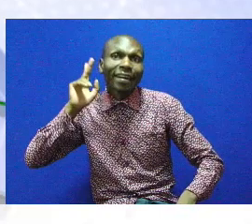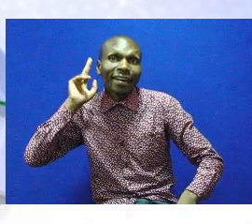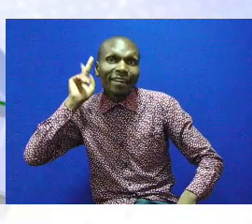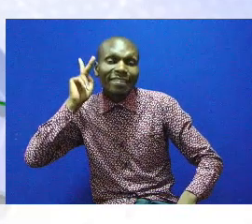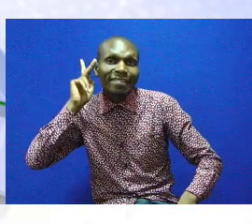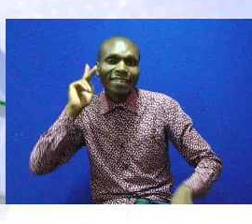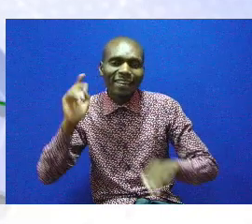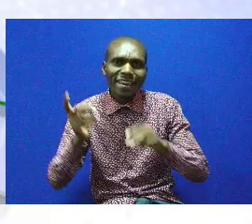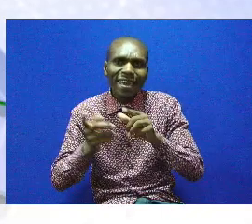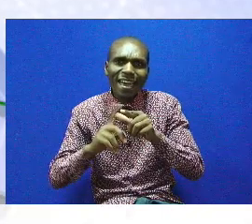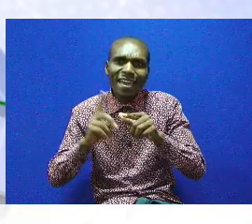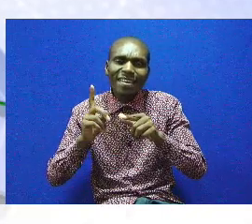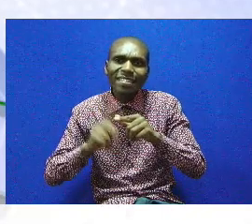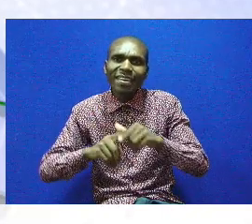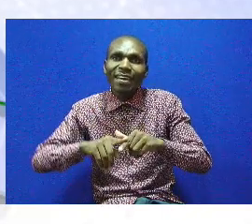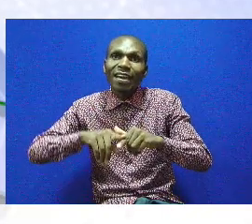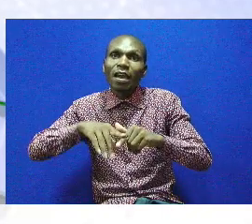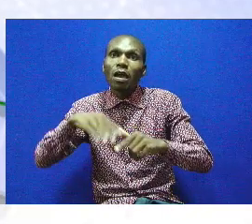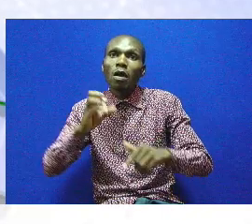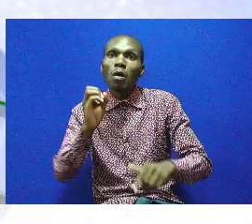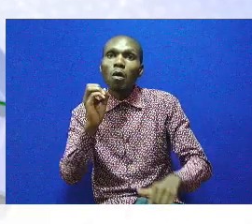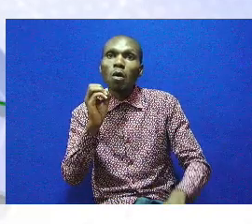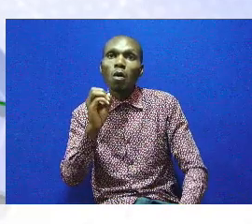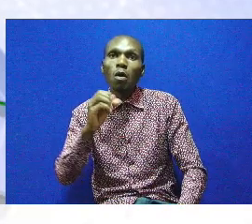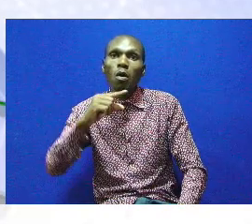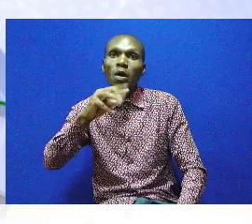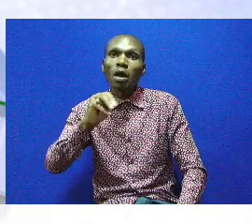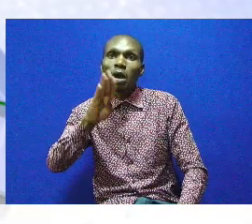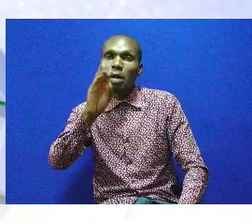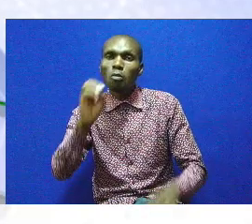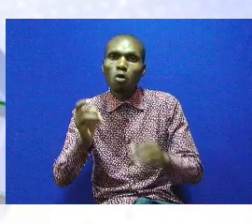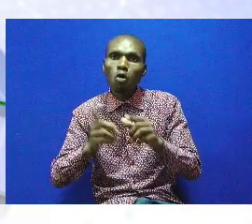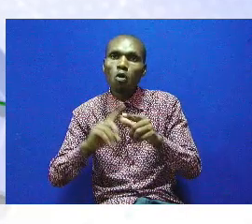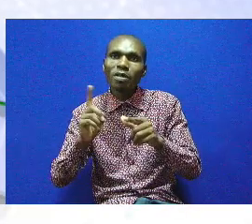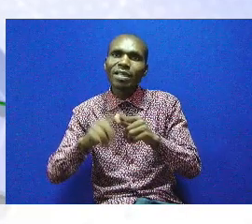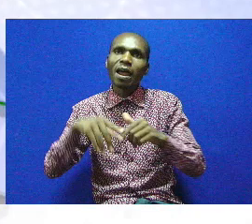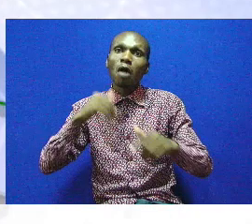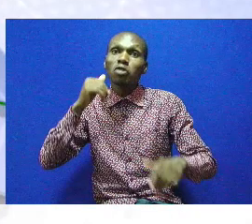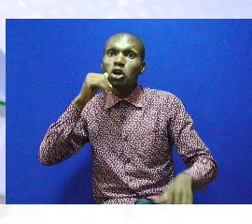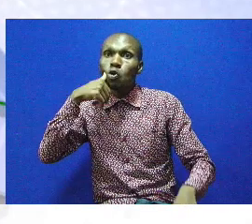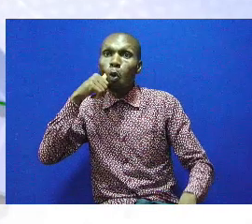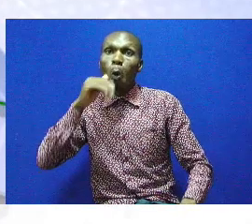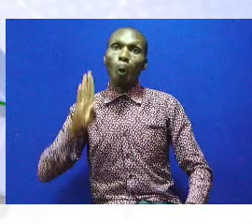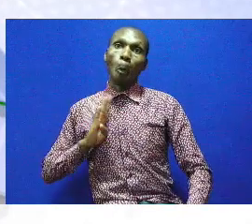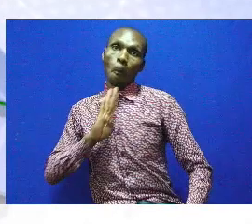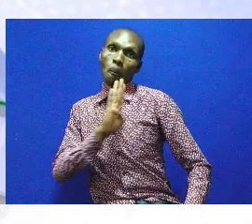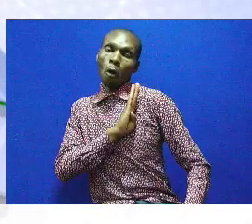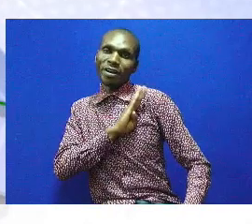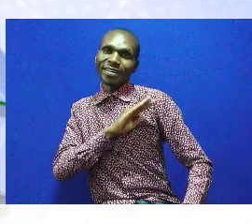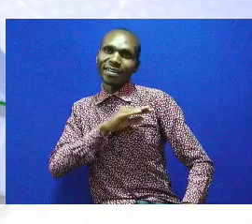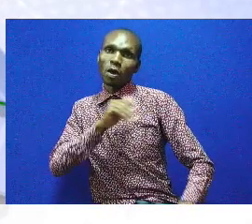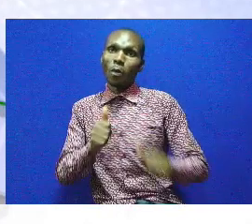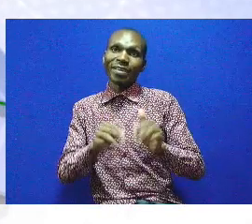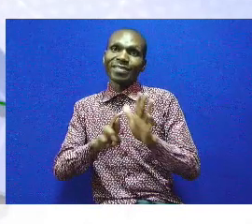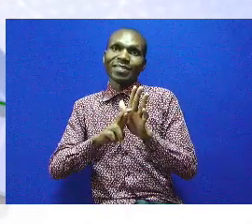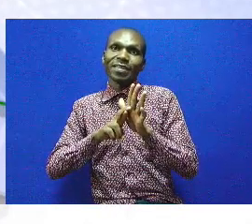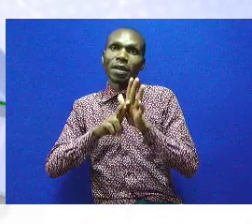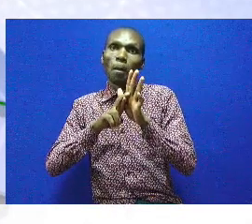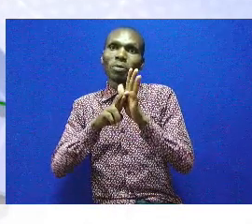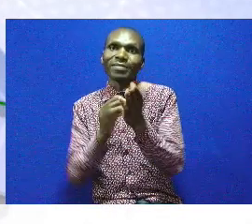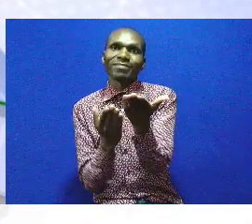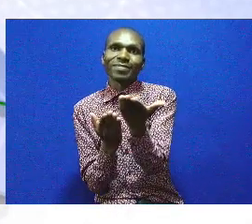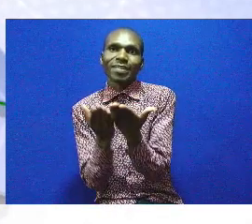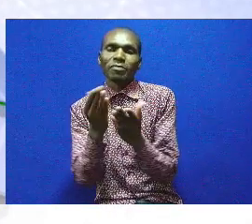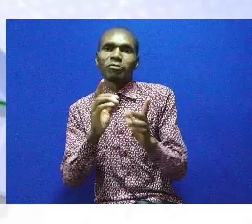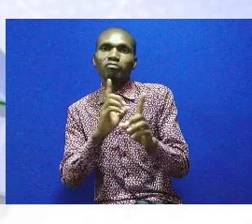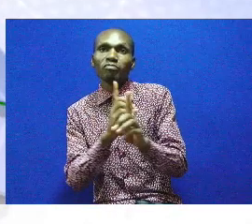kumanya buna e municipality ya Ogembo ni go yenyolere e board eyo era chekoba kegotenenera obukoreri aa